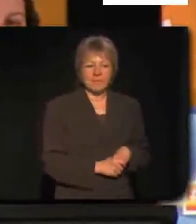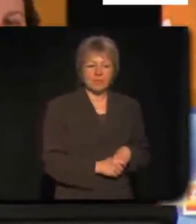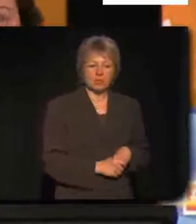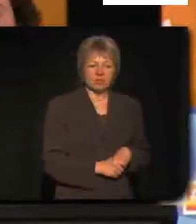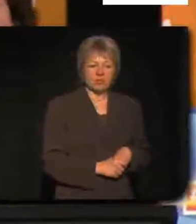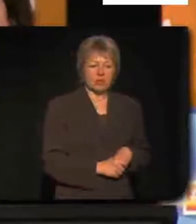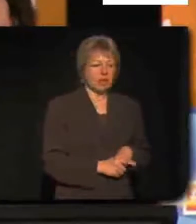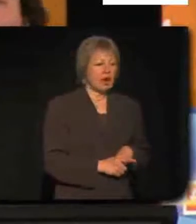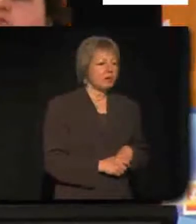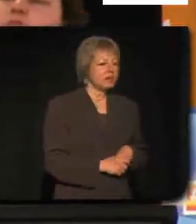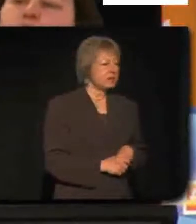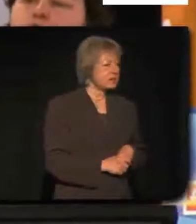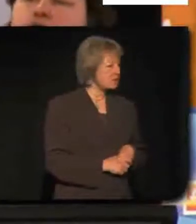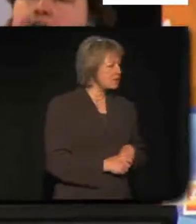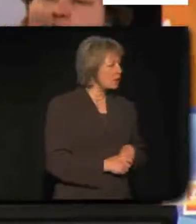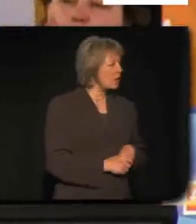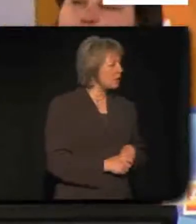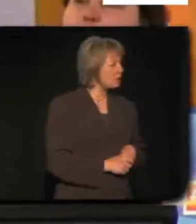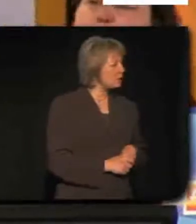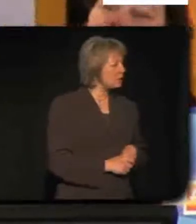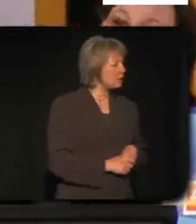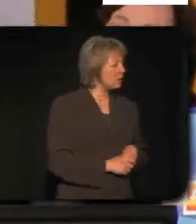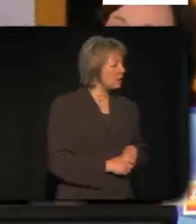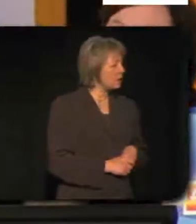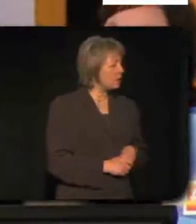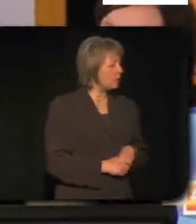Markus bist du gerade auf dem Weg zu uns